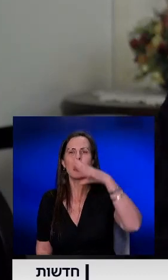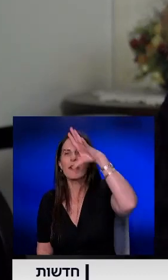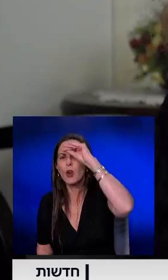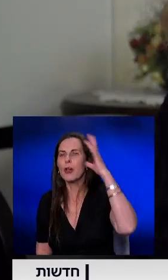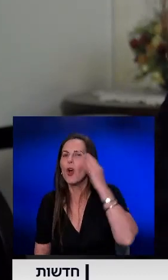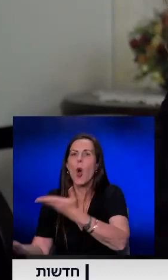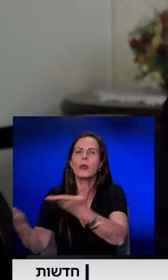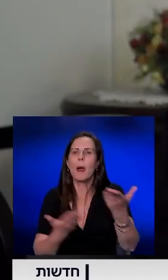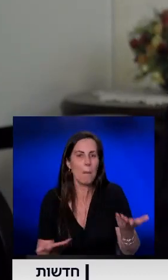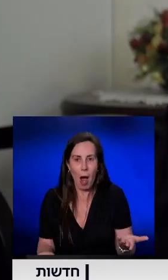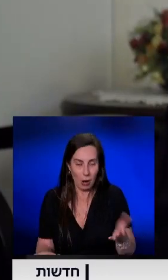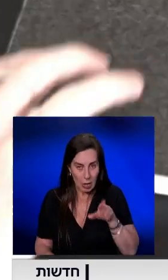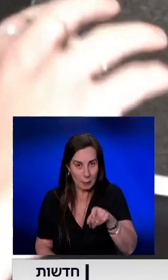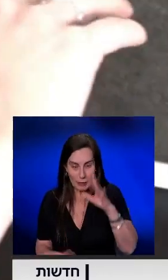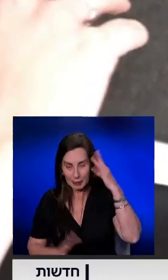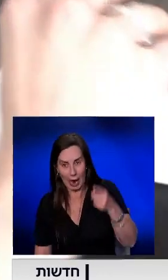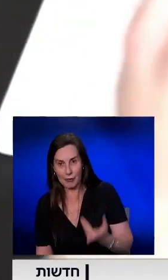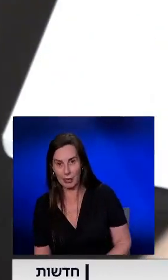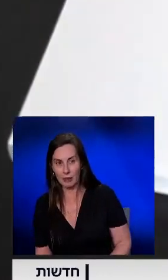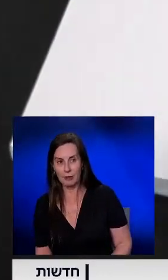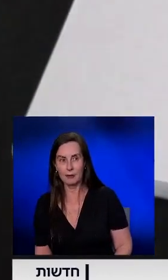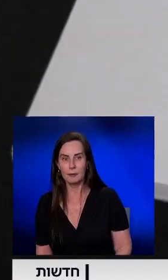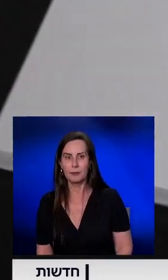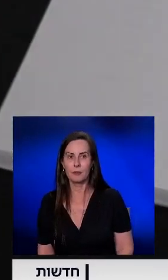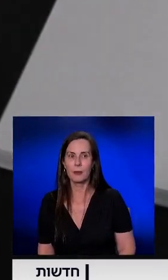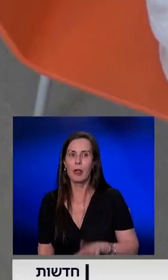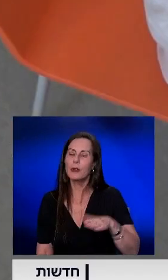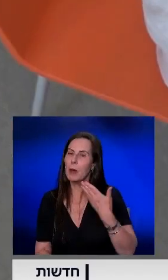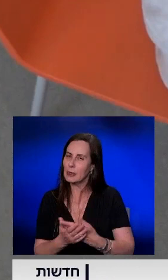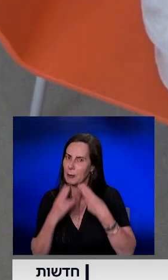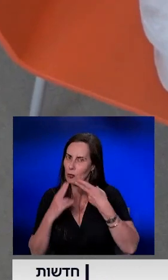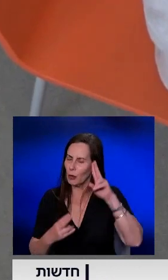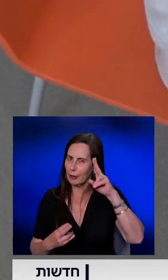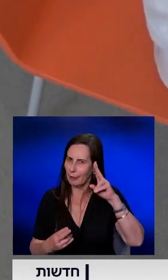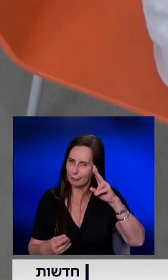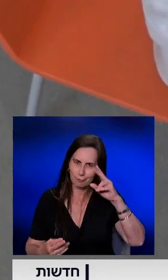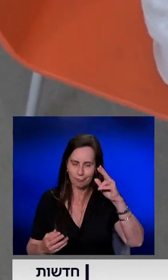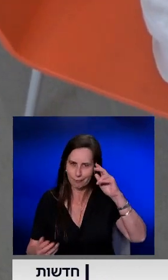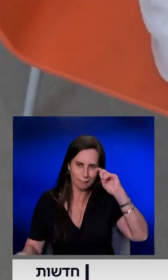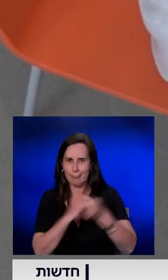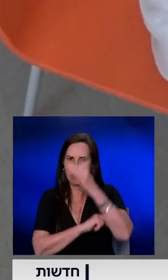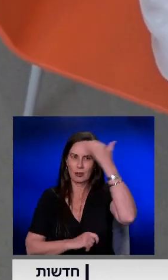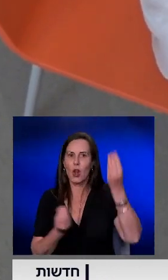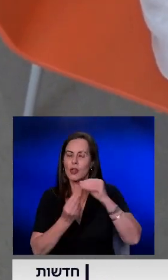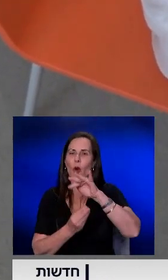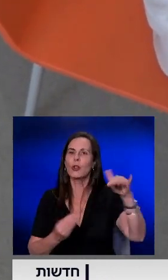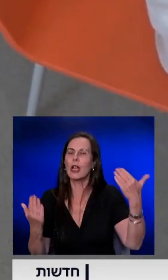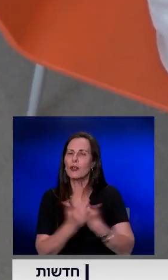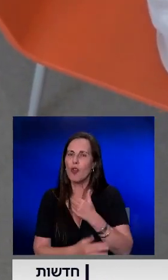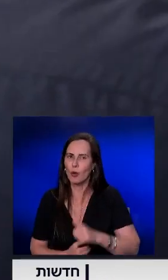נו, גם מזה נתחרפן? ויש שמציעות פתרונות רדיקליים יותר, למשל הוספת אותיות חדשות לאלף